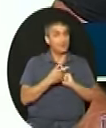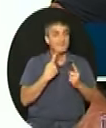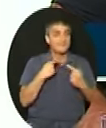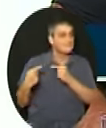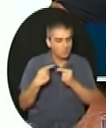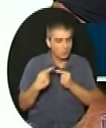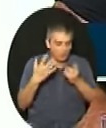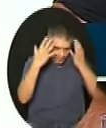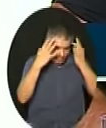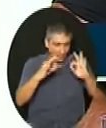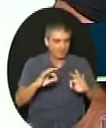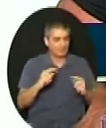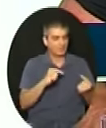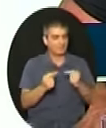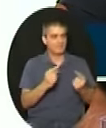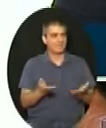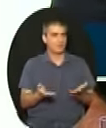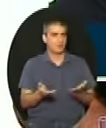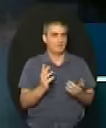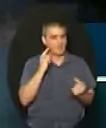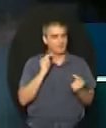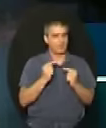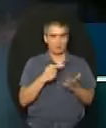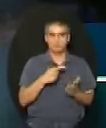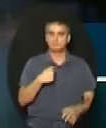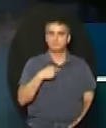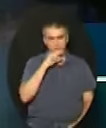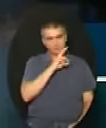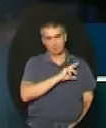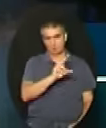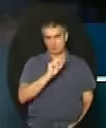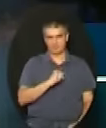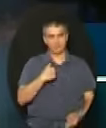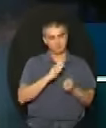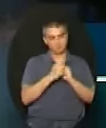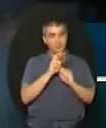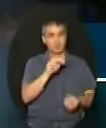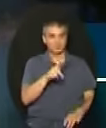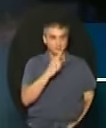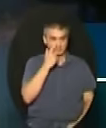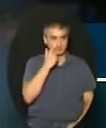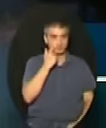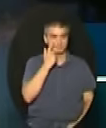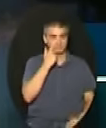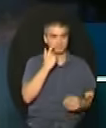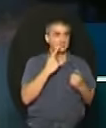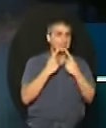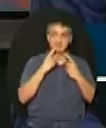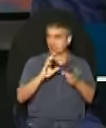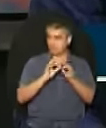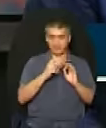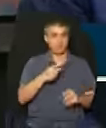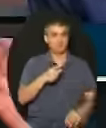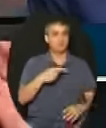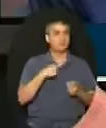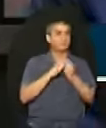ויכוח, לכבד את הוויכוח ואת המחלוקת. אני רוצה לדבר על אותו הדבר. אני משנה את הנושא. אותו דבר. על השיח ברשתות החברתיות. פתאום אתה משנה.